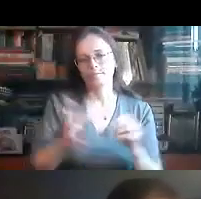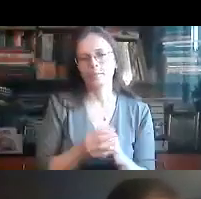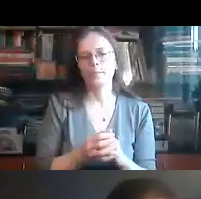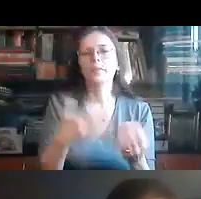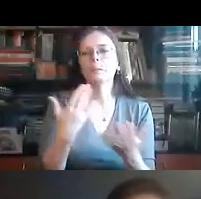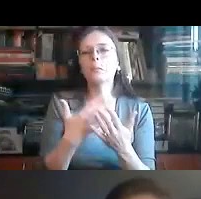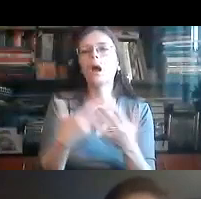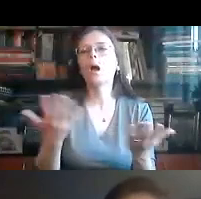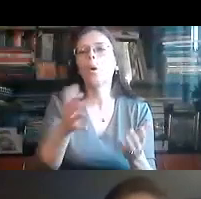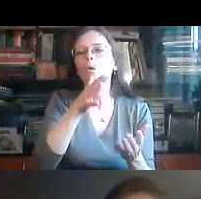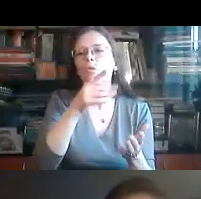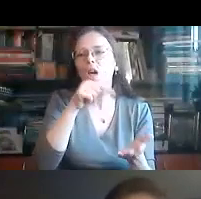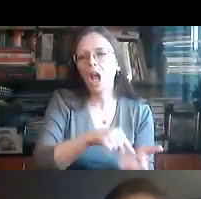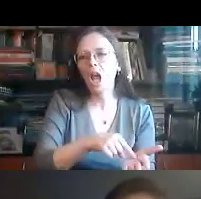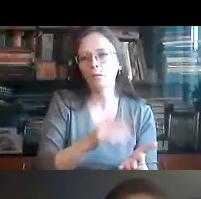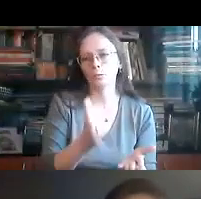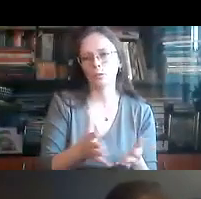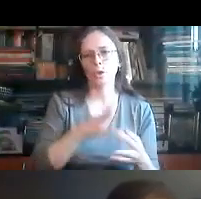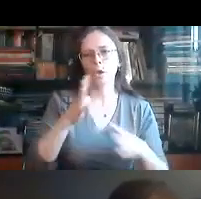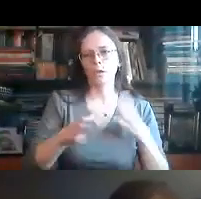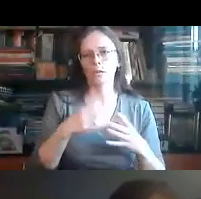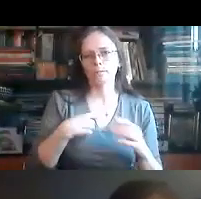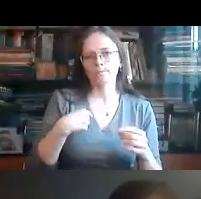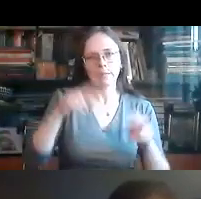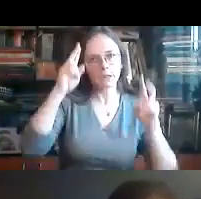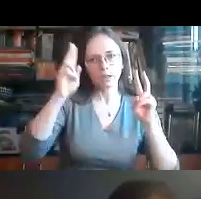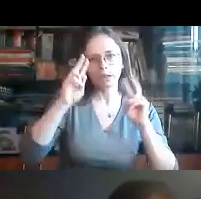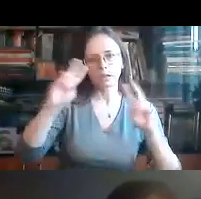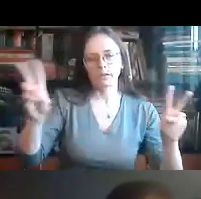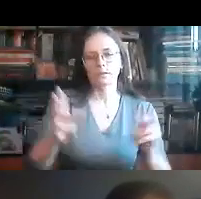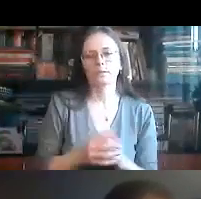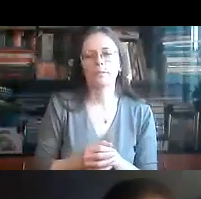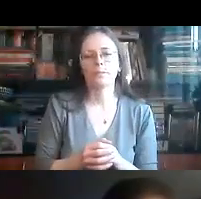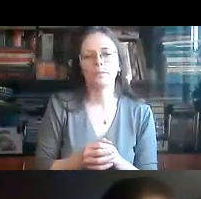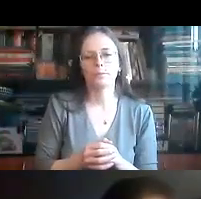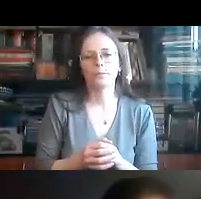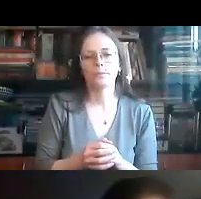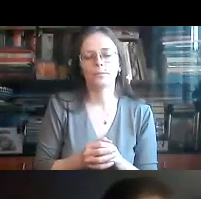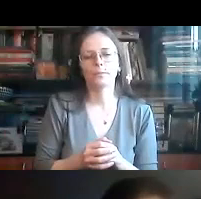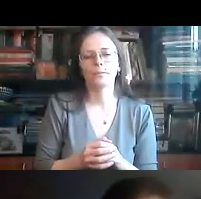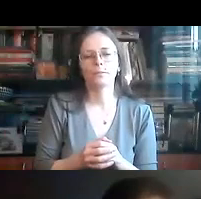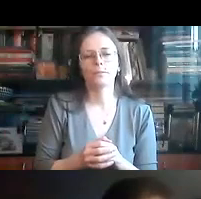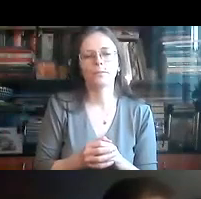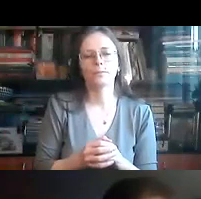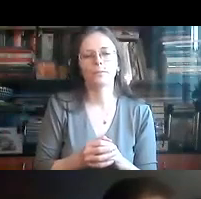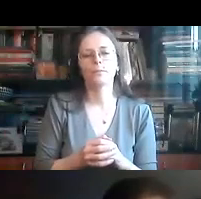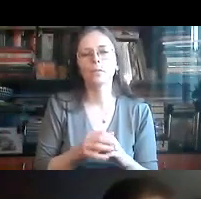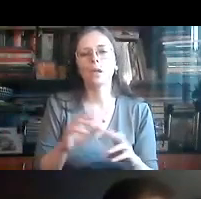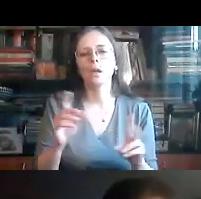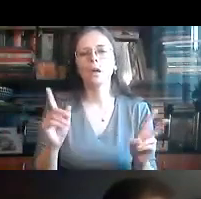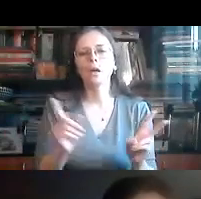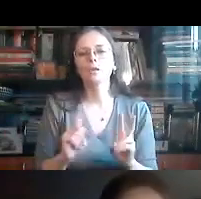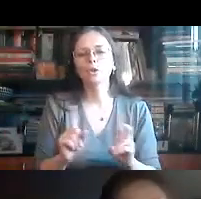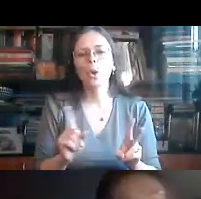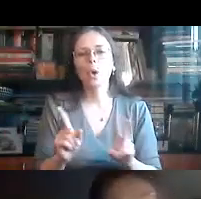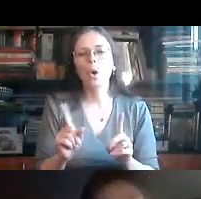Оля, мы уже обсуждали, будущее отменили, да, отменили его для всех. Вот, и что делать с